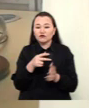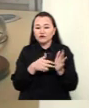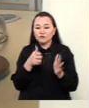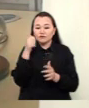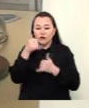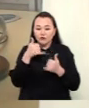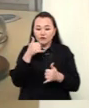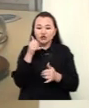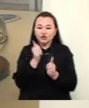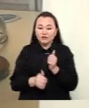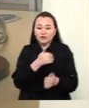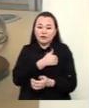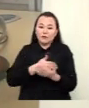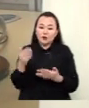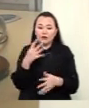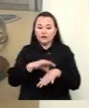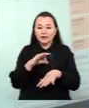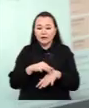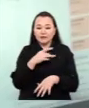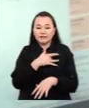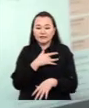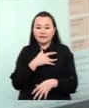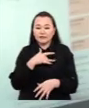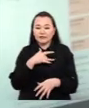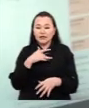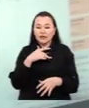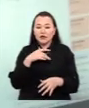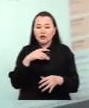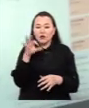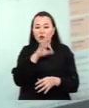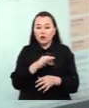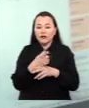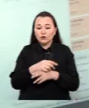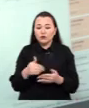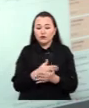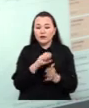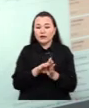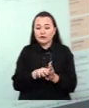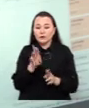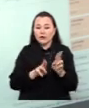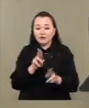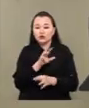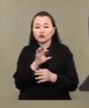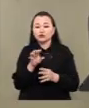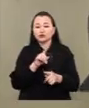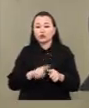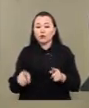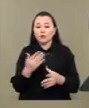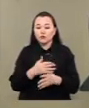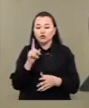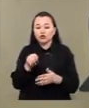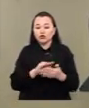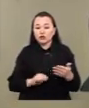обращаются пациенты с температурой и заболеваниями сердечно-сосудистой системы в новые редакции правила работы скорой медицинской помощи также